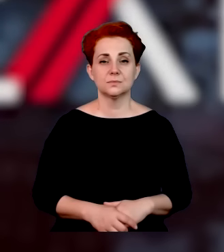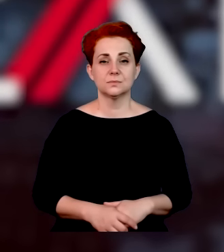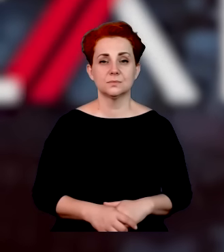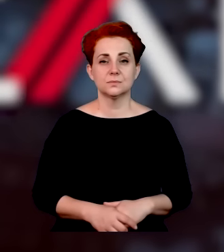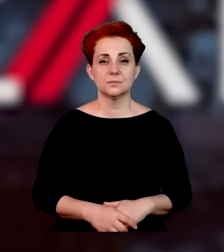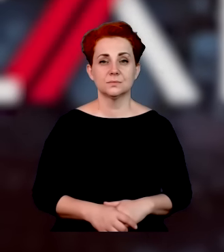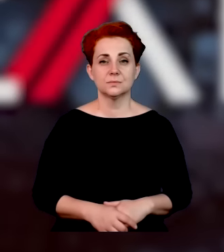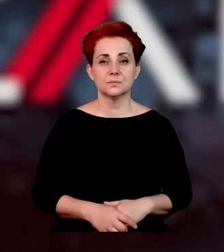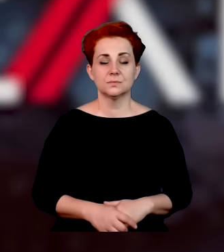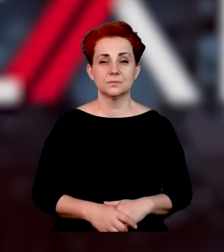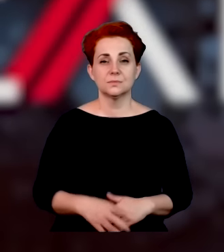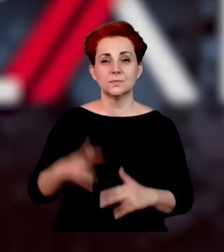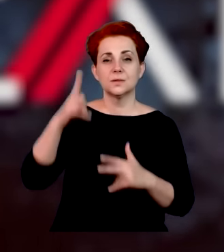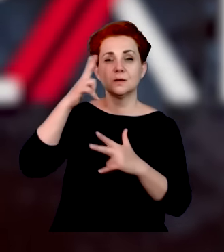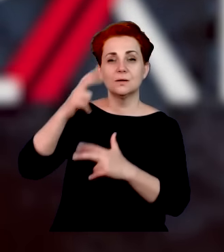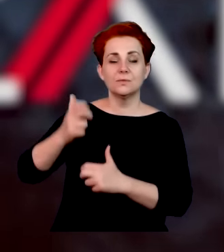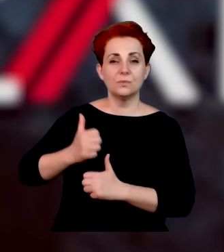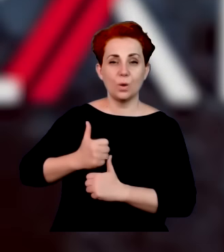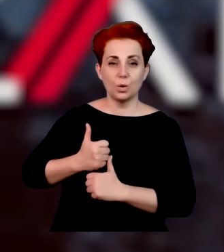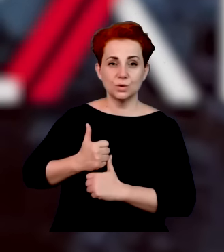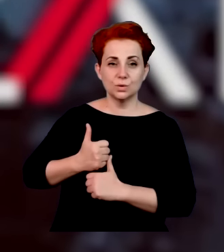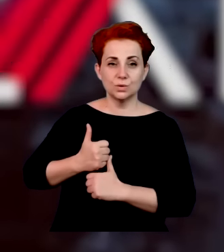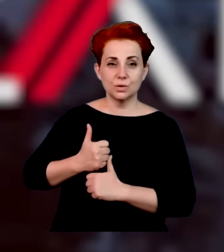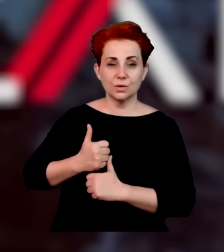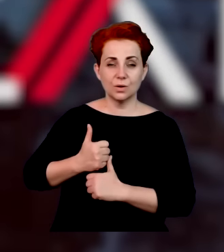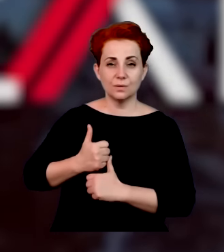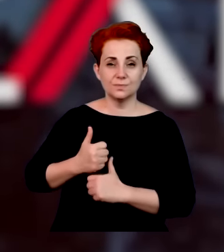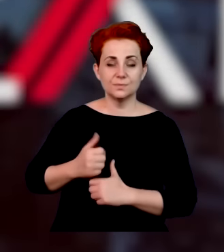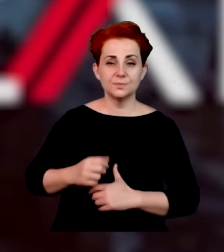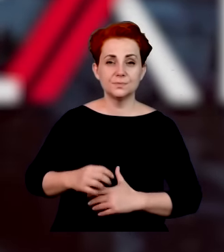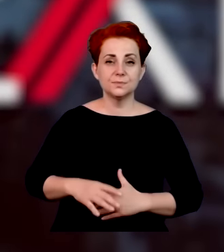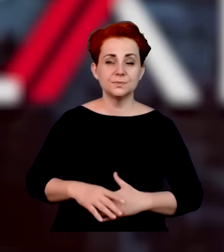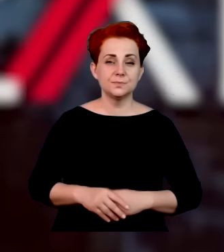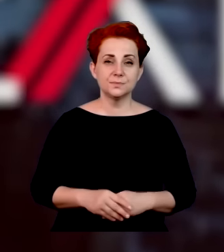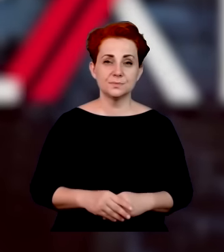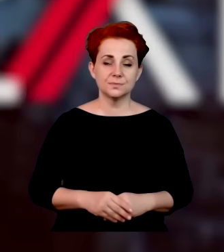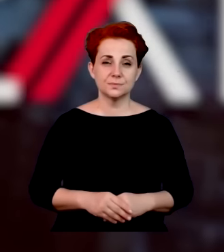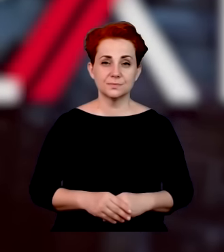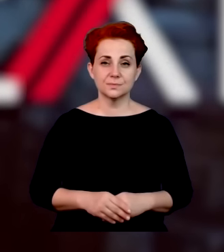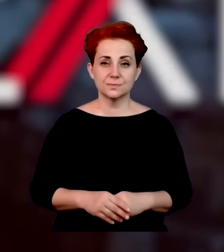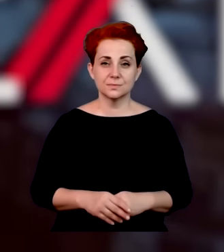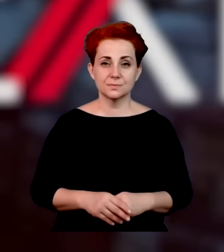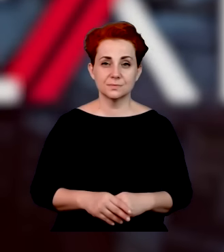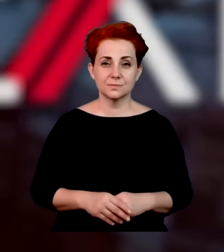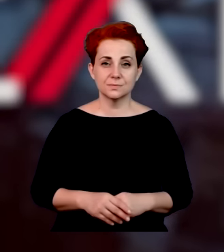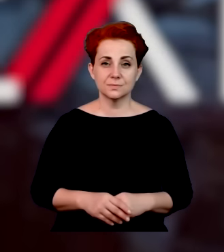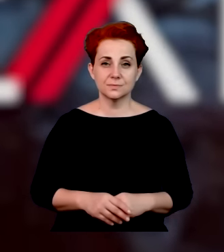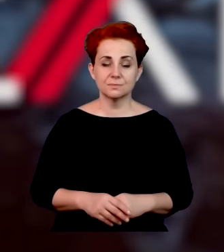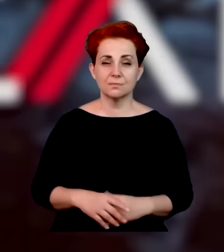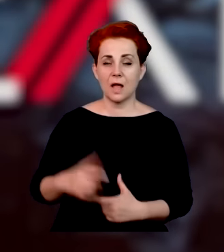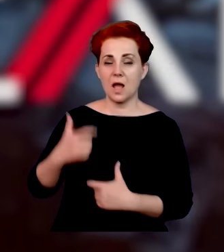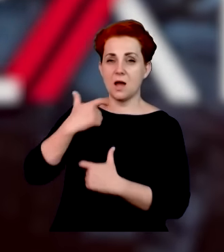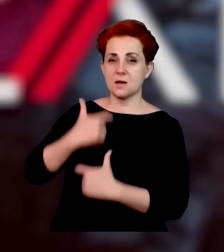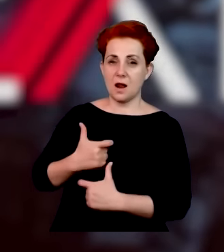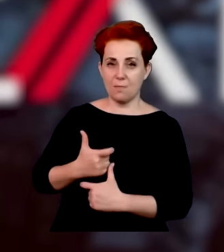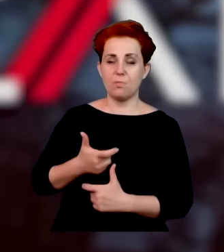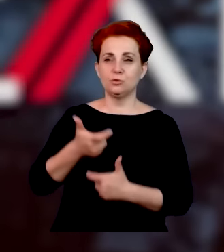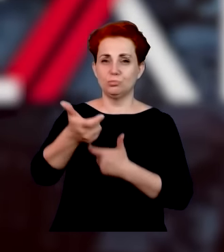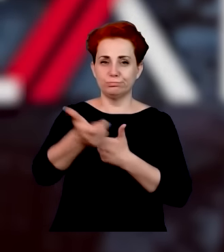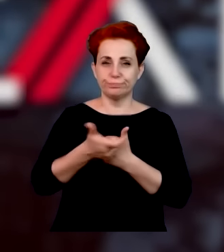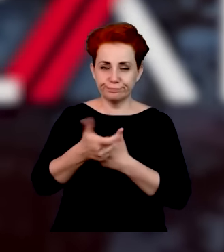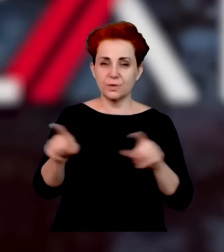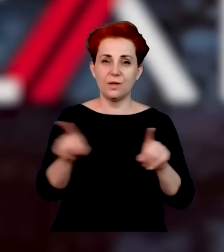Wojsko Polskie. z karabinem na ramieniu, ładowania broni, rozpalania